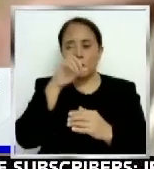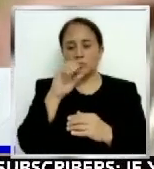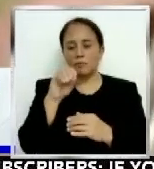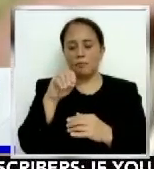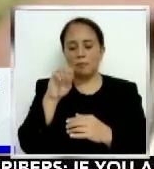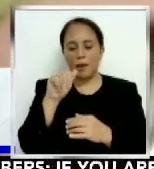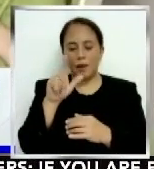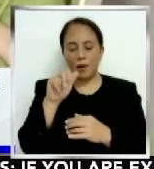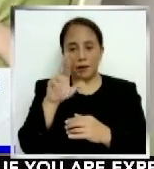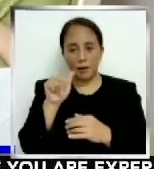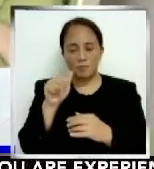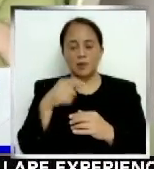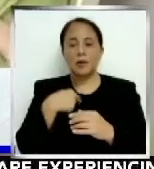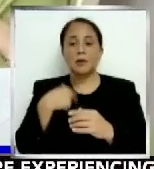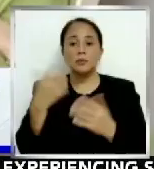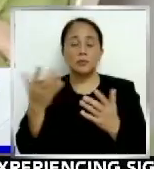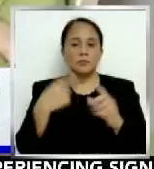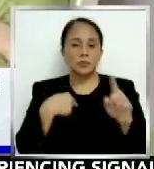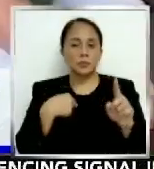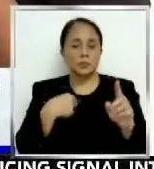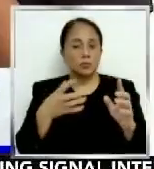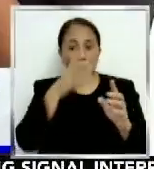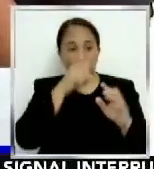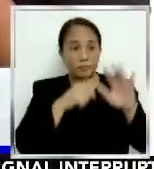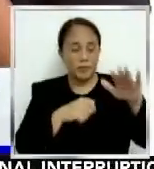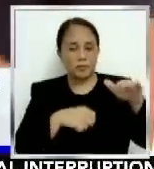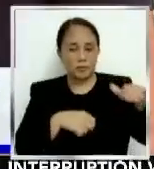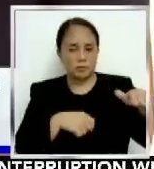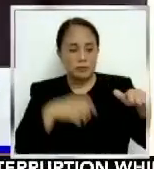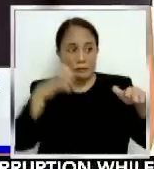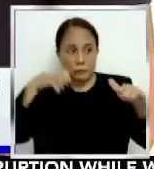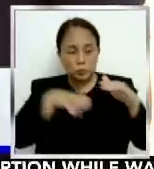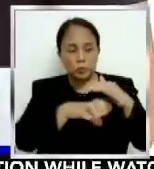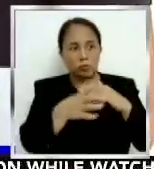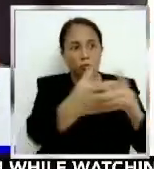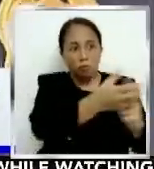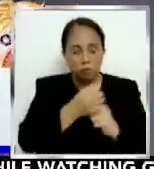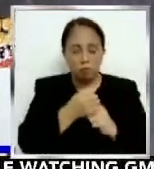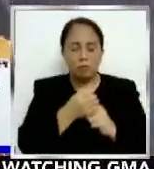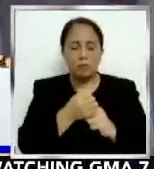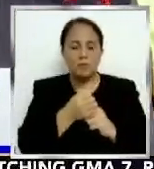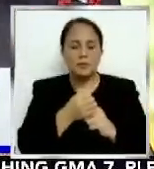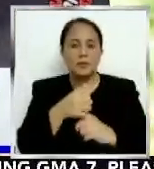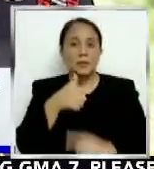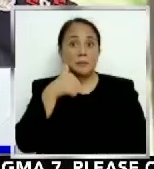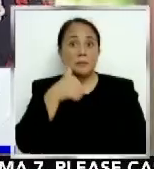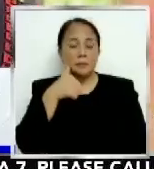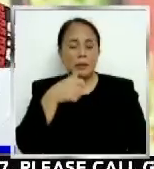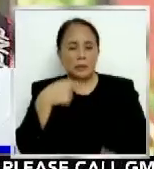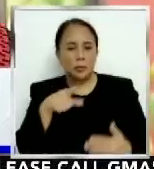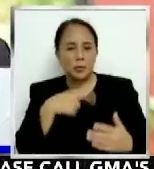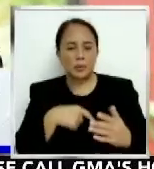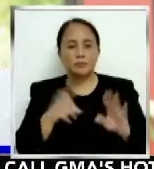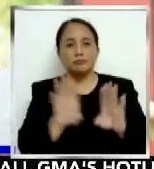sa 5 taong gulang na bata sa loob mismo ng kanilang bahay. Sa imbestigasyon, sumalisi ang suspect. Makaraang maiwang bukas ng amay ng